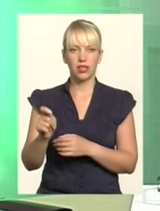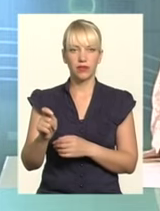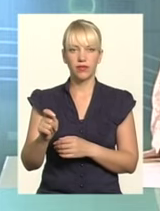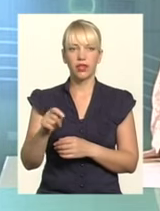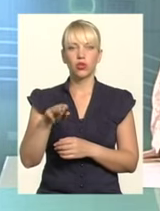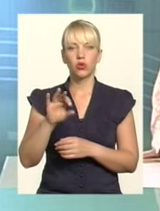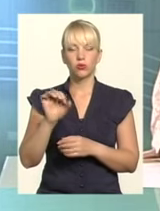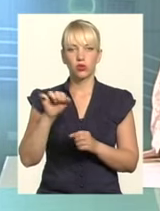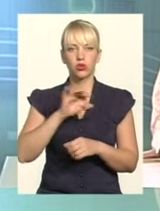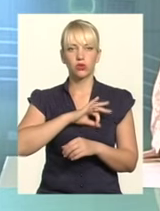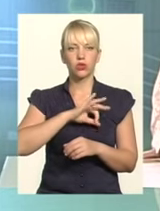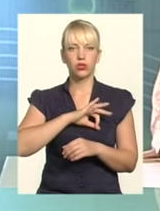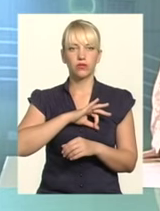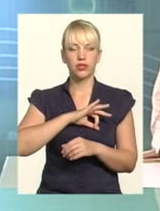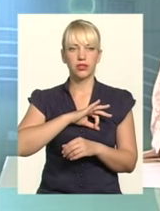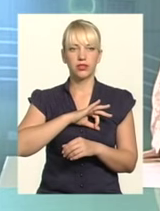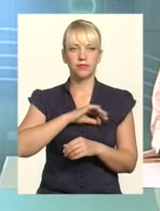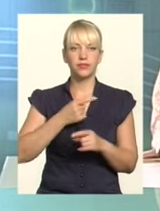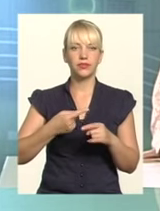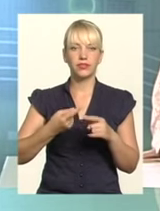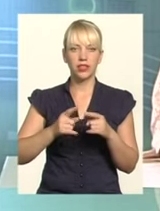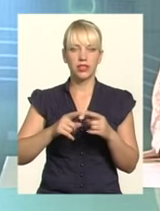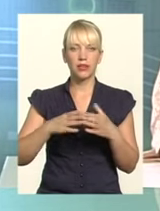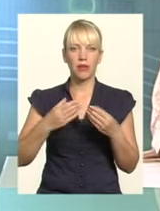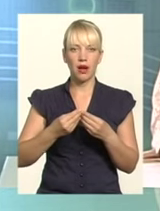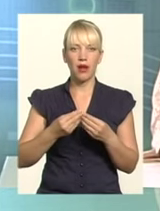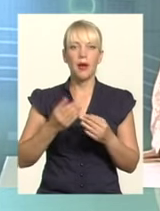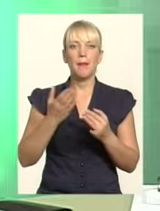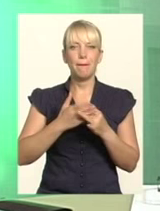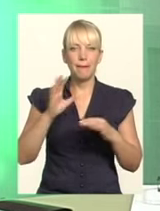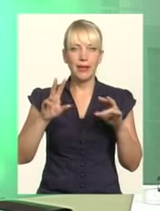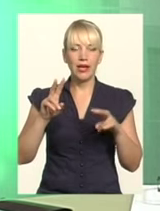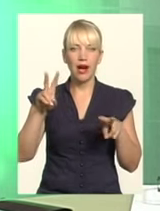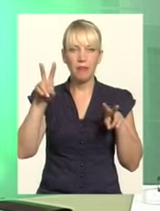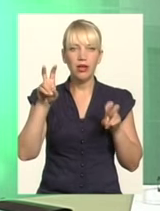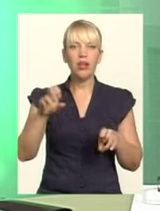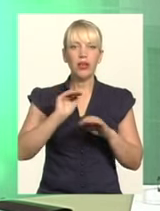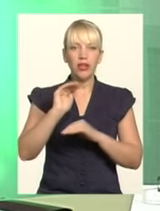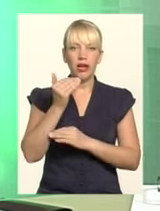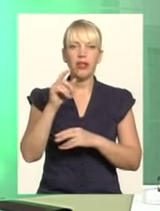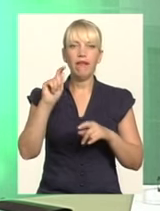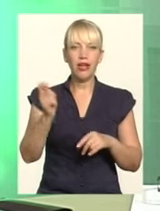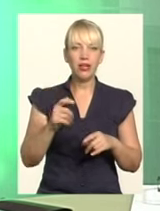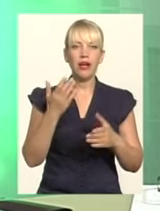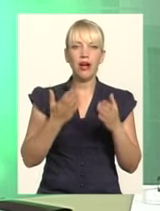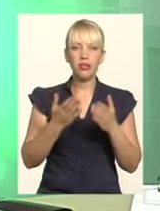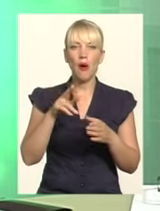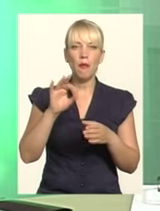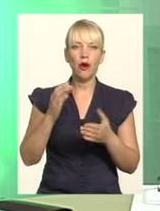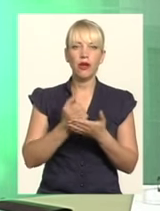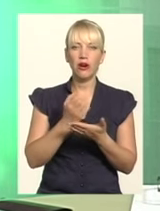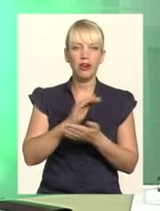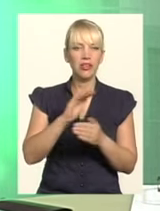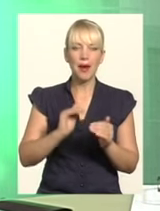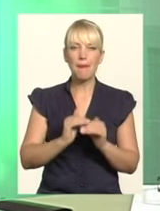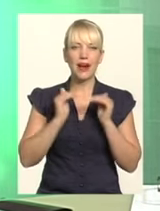дитина війни, вона може скористуватися тоді ця сім'я як дитиною війни. Дитина війни, значить, якщо по доходах не перевищуватиме,